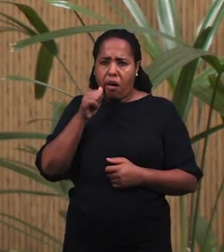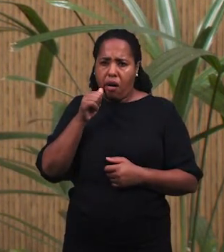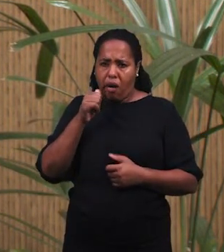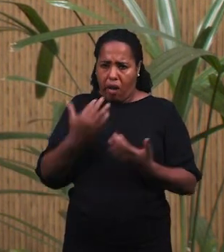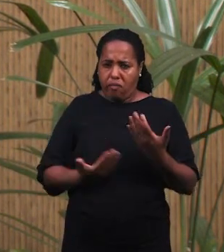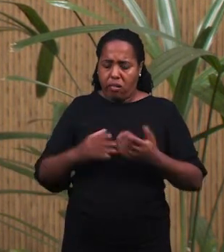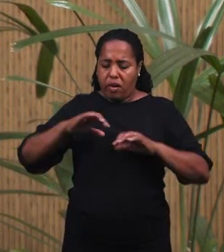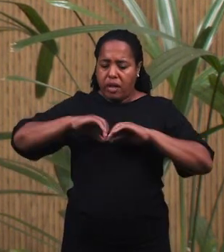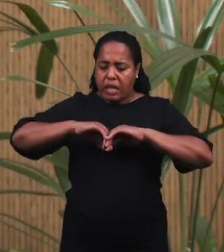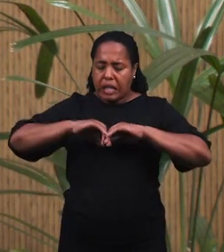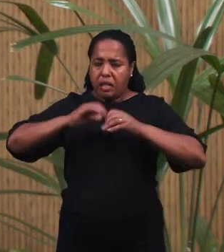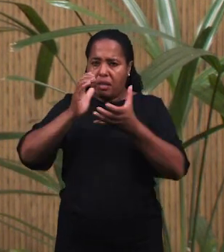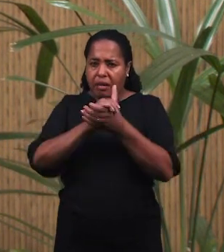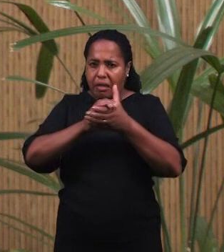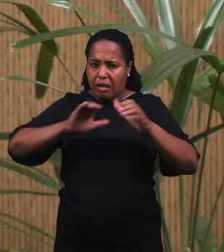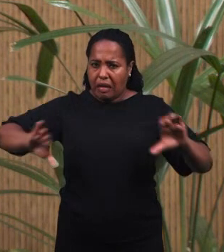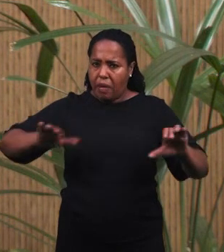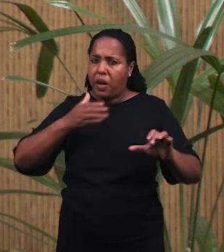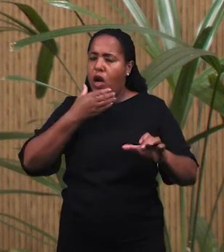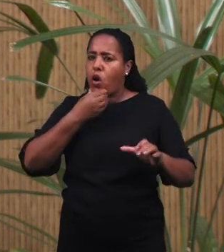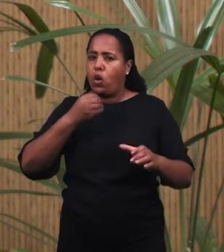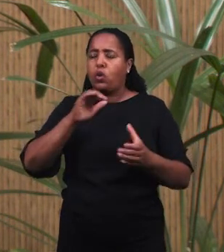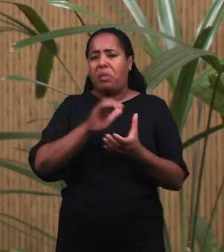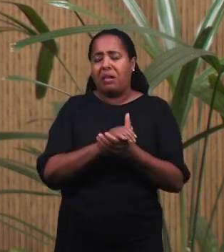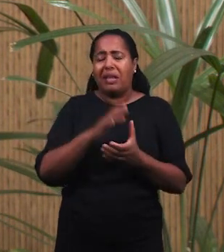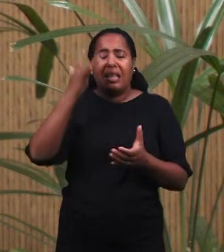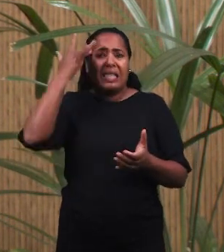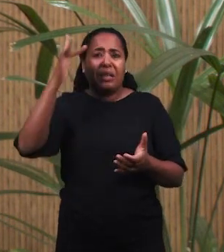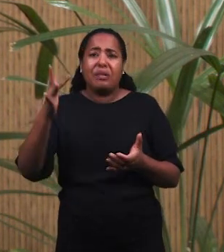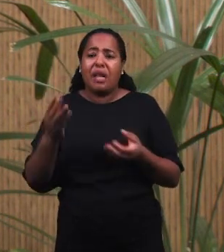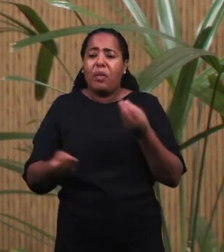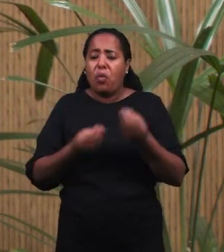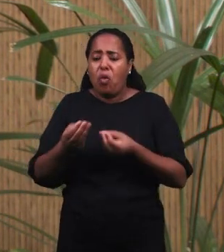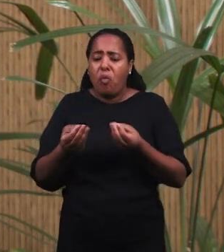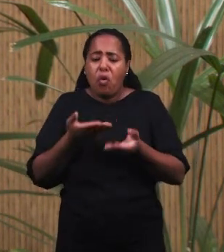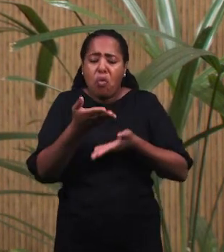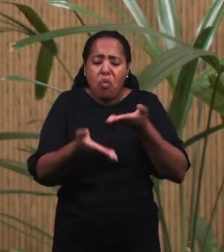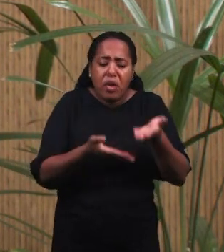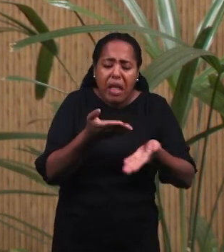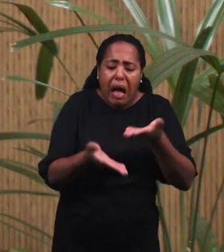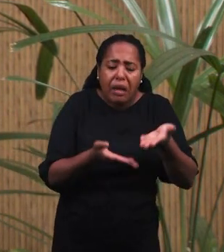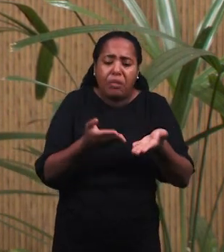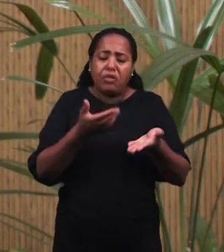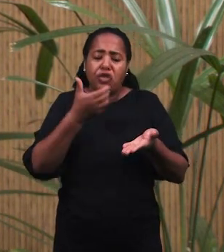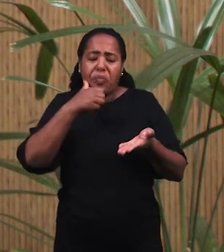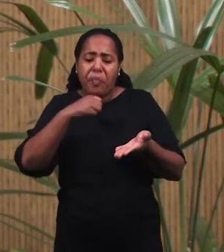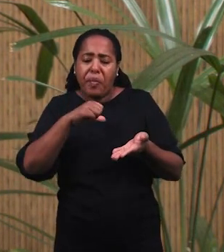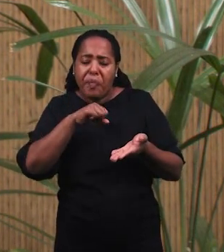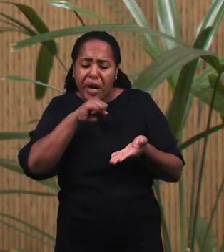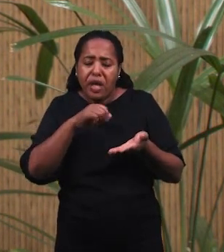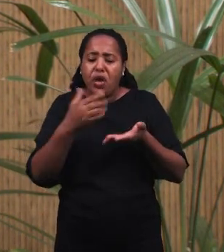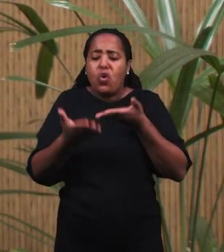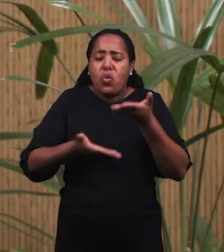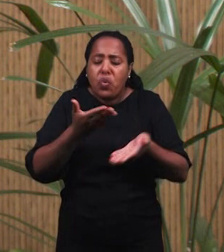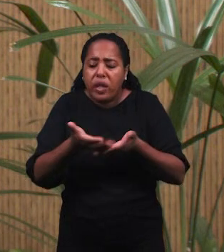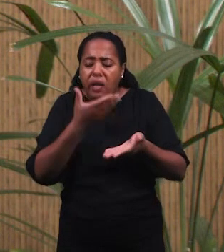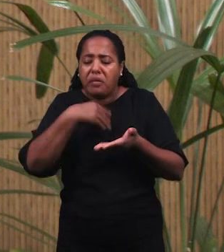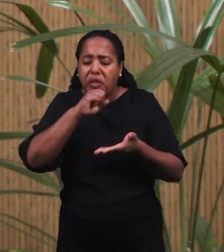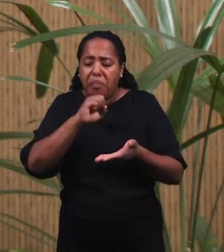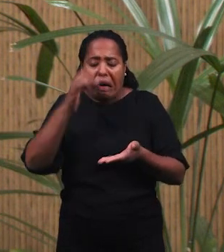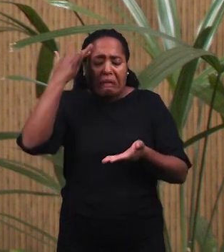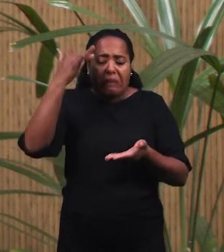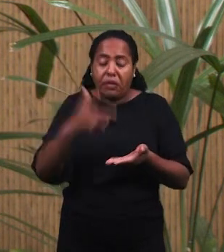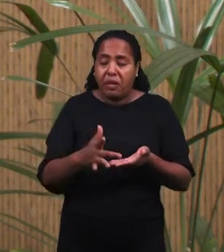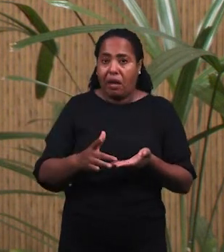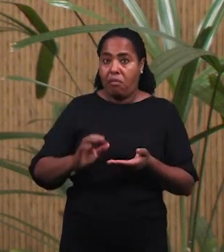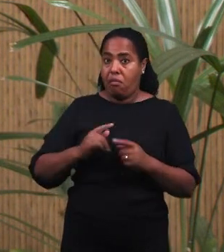с мужем, она не знает, как быть и мамой, и папой этой ребенку. И